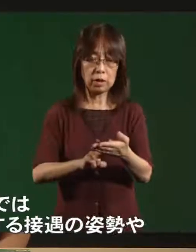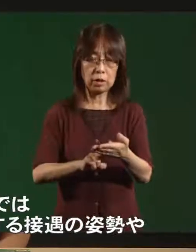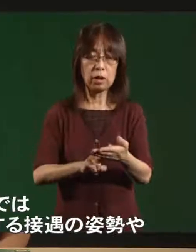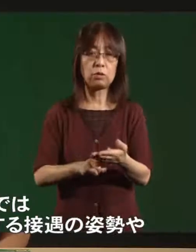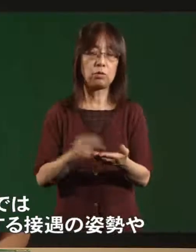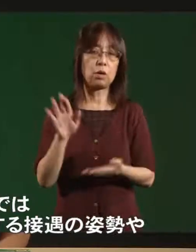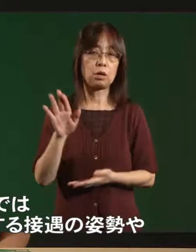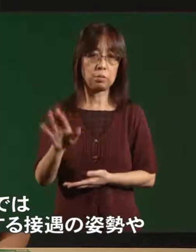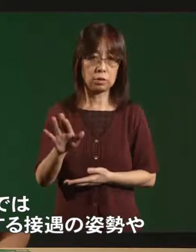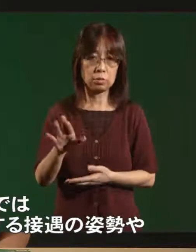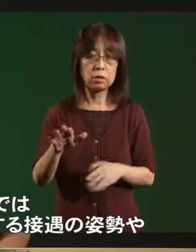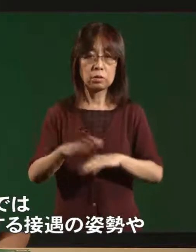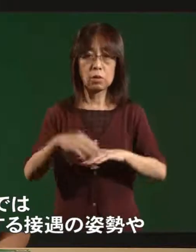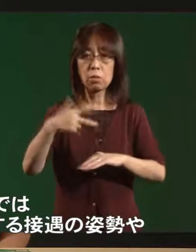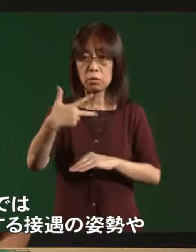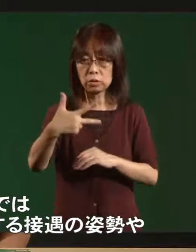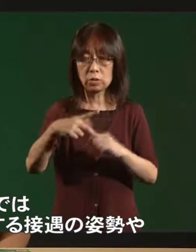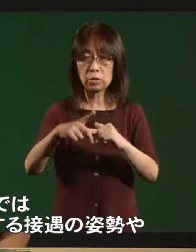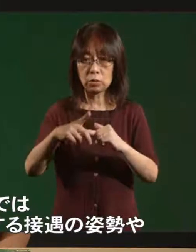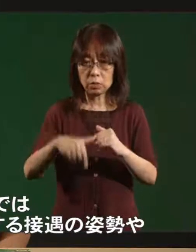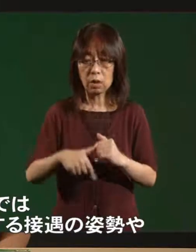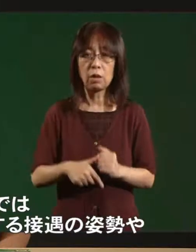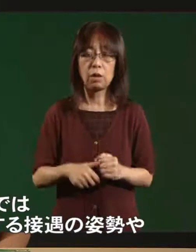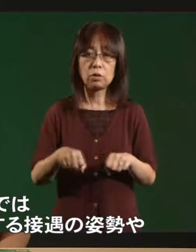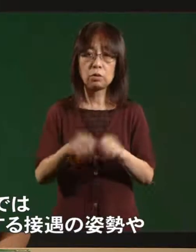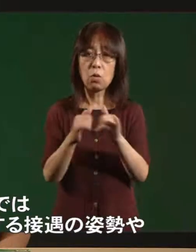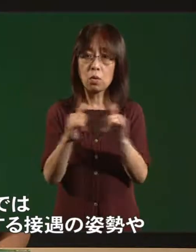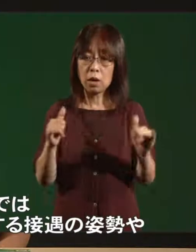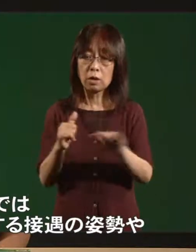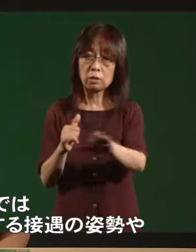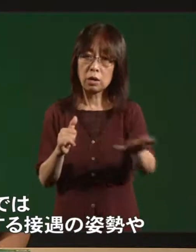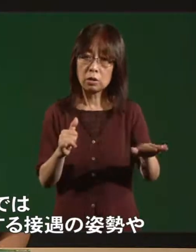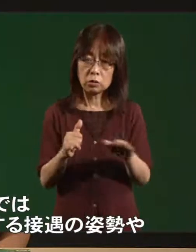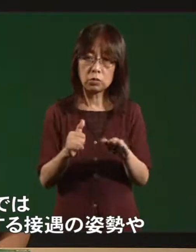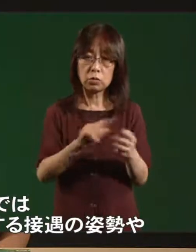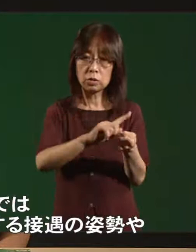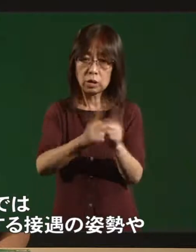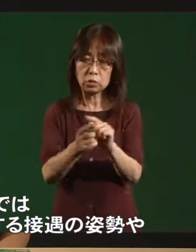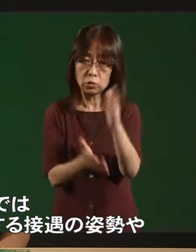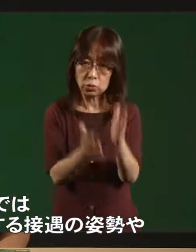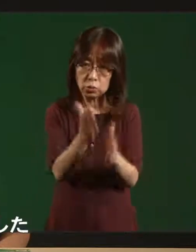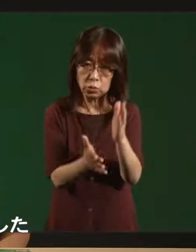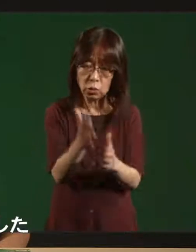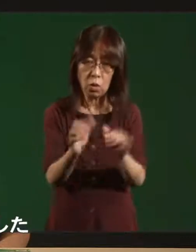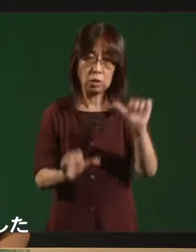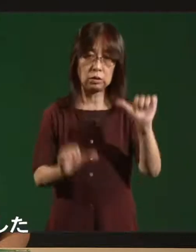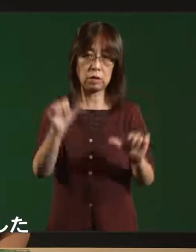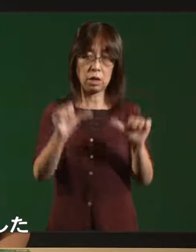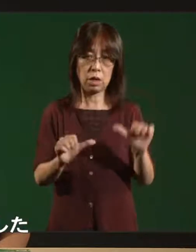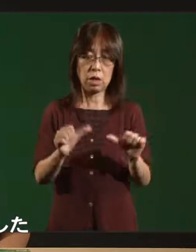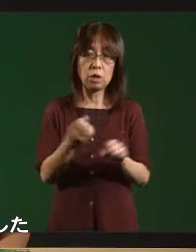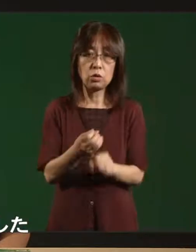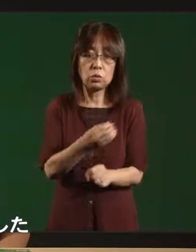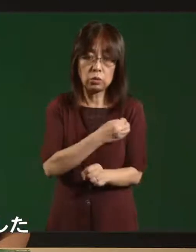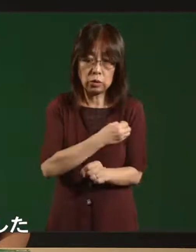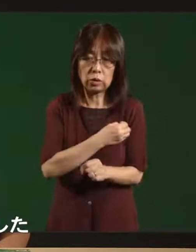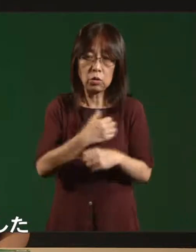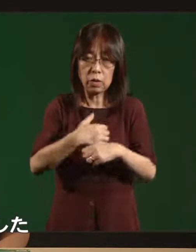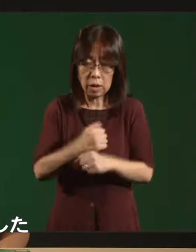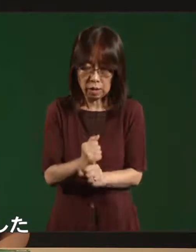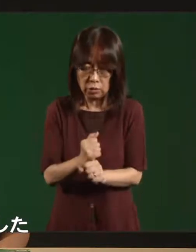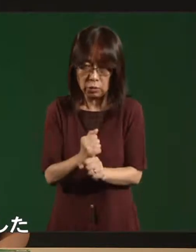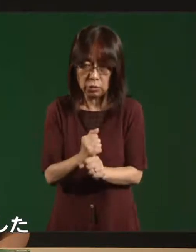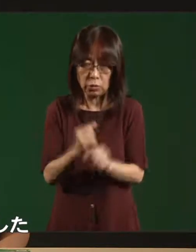これをふまえ札幌市では障がいのある方に対する接遇の姿勢や職員の研修